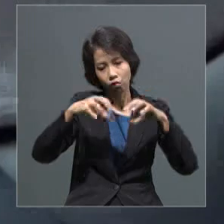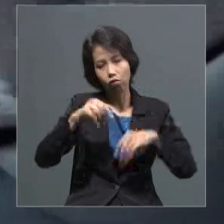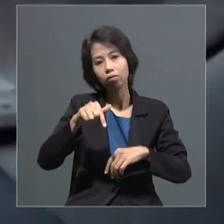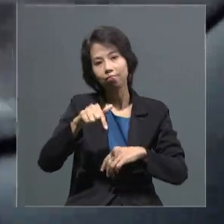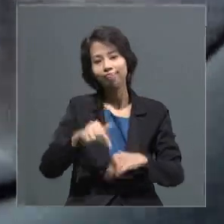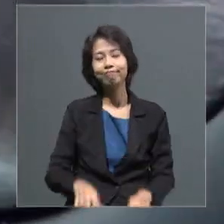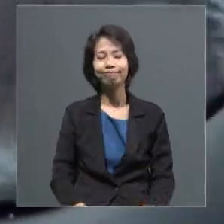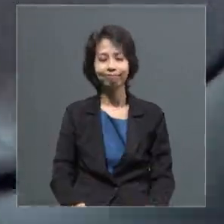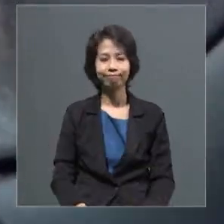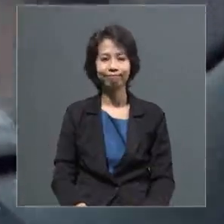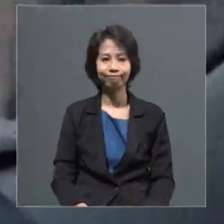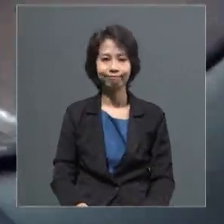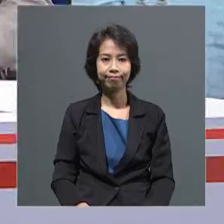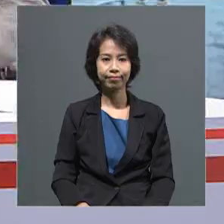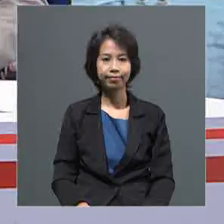ไว้ด้วยครับจาก